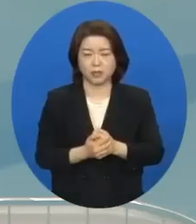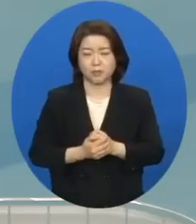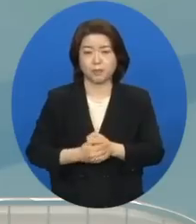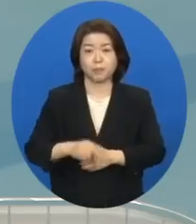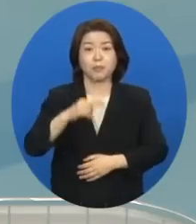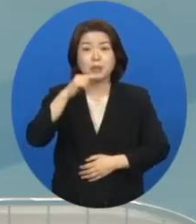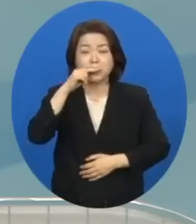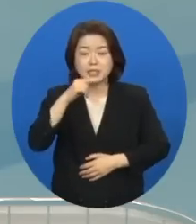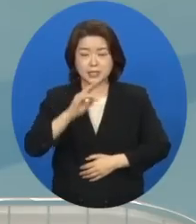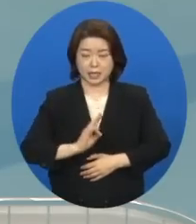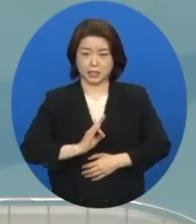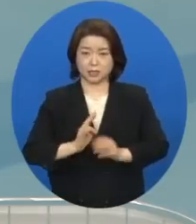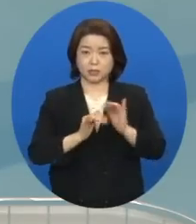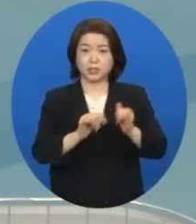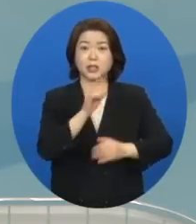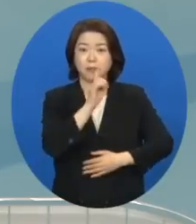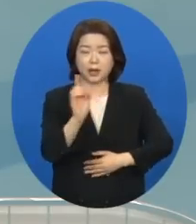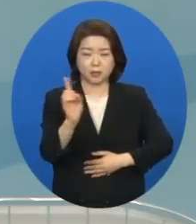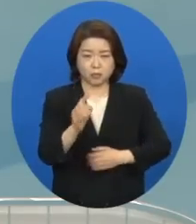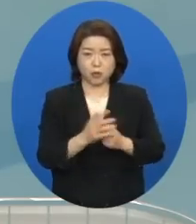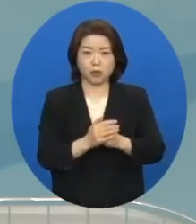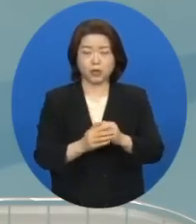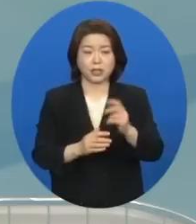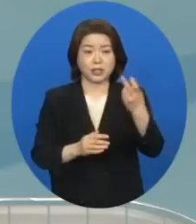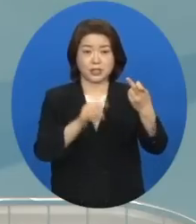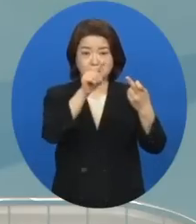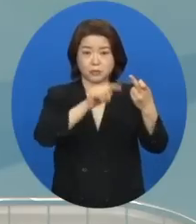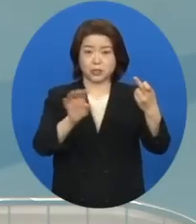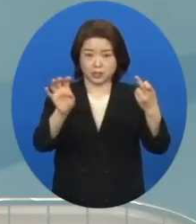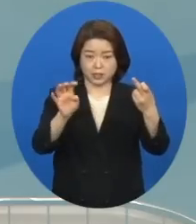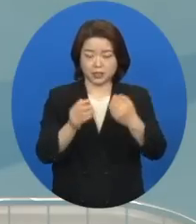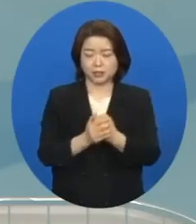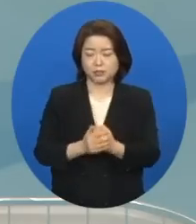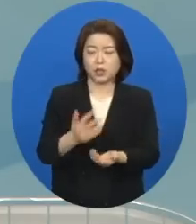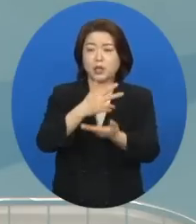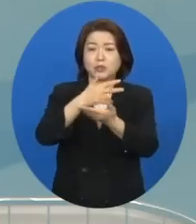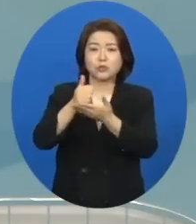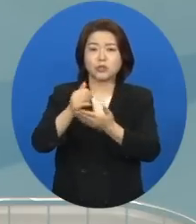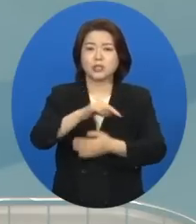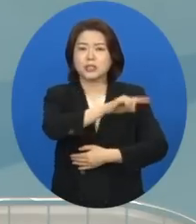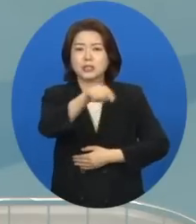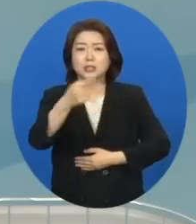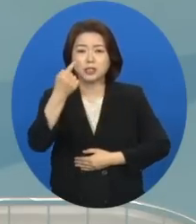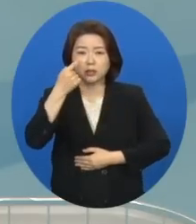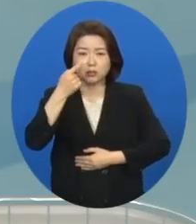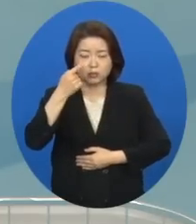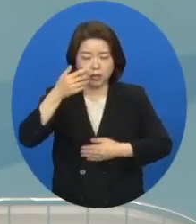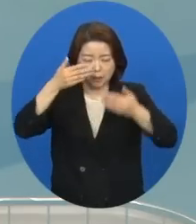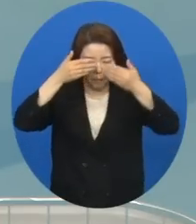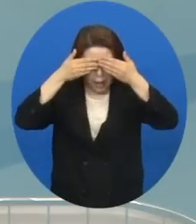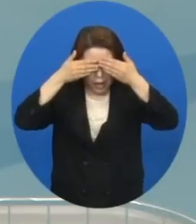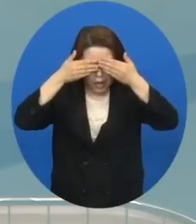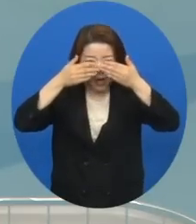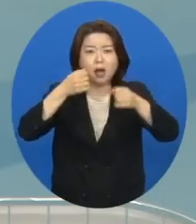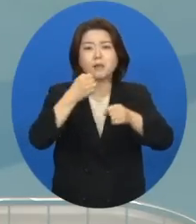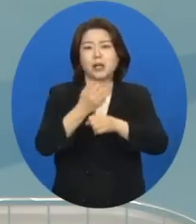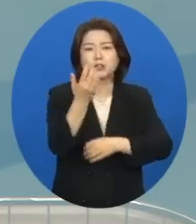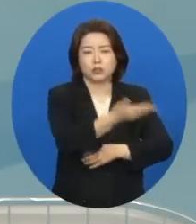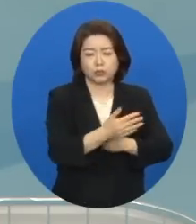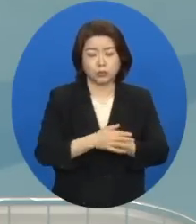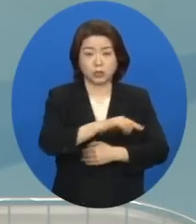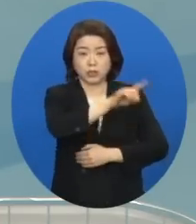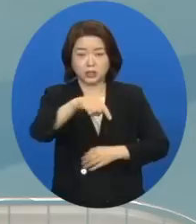이렇게 예언했습니다. 40절에 보면 주님께서 그들의 눈을 멀게 하시고 그들의 마음을